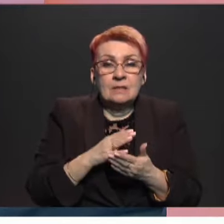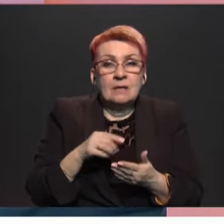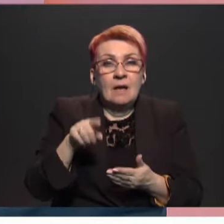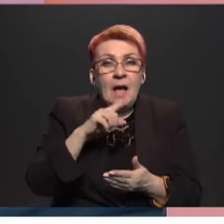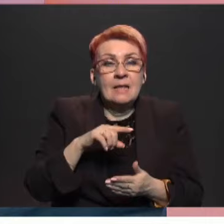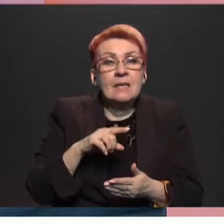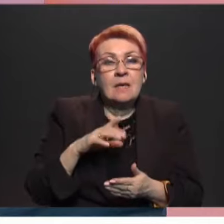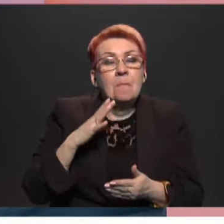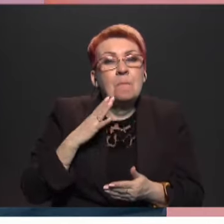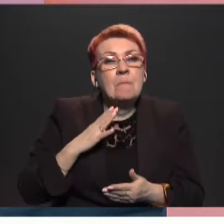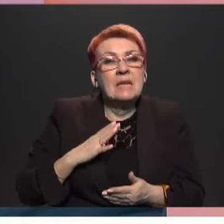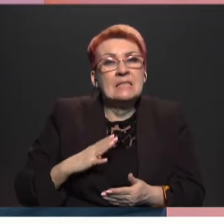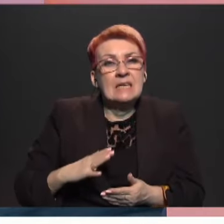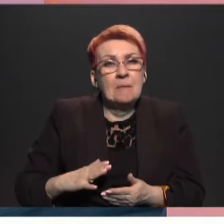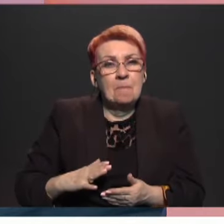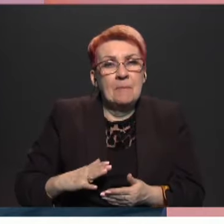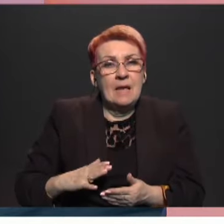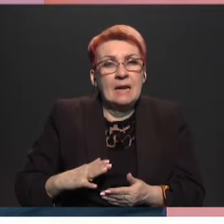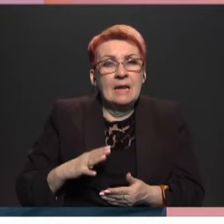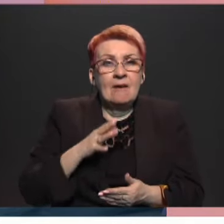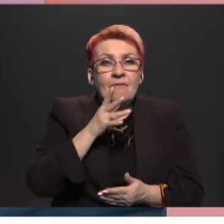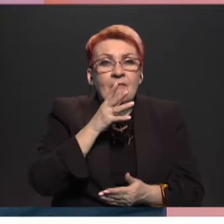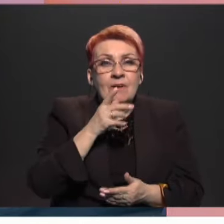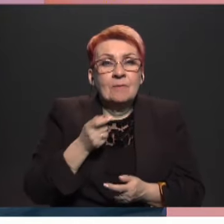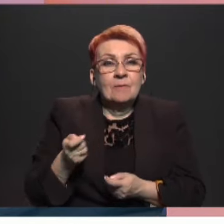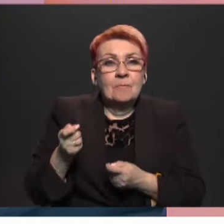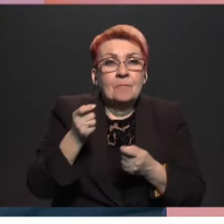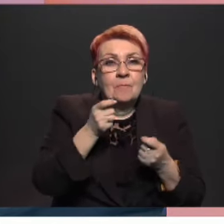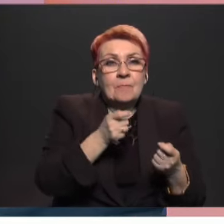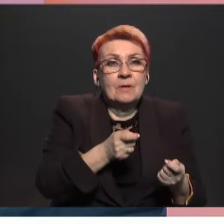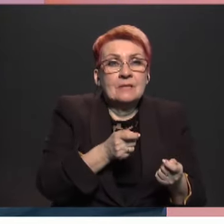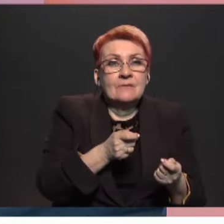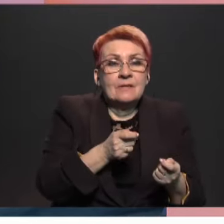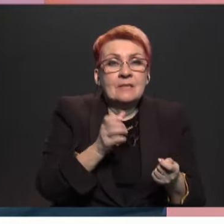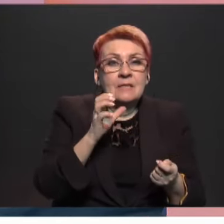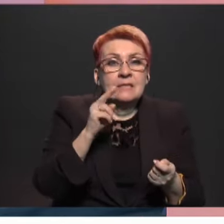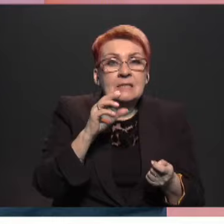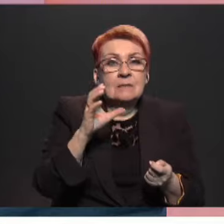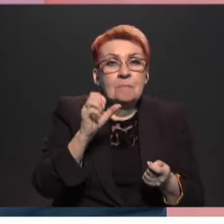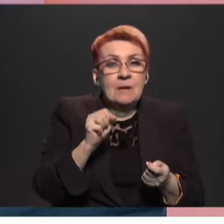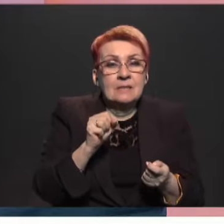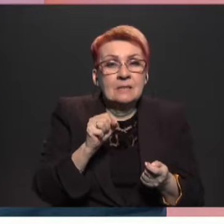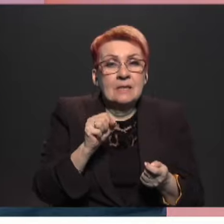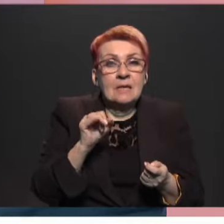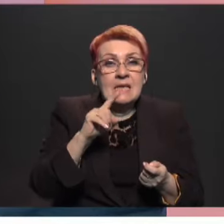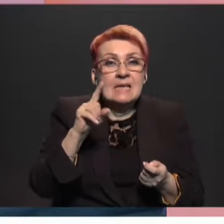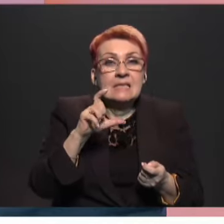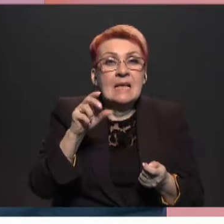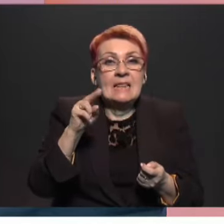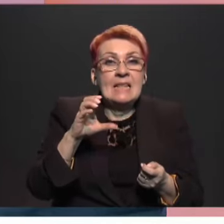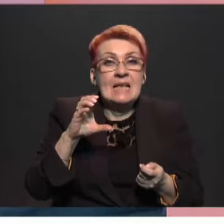существенную перемену в момент принесения вот этого нерукотворного образа Спаса на Убрусе из Эдессы